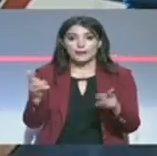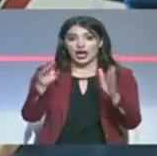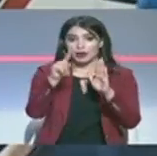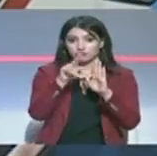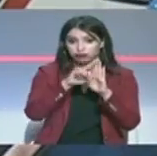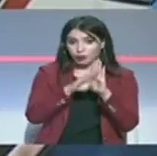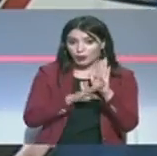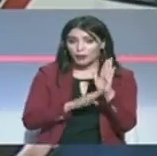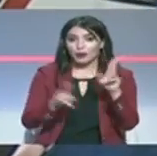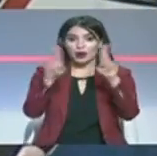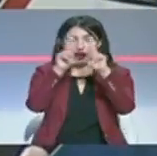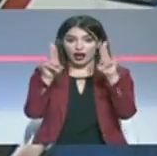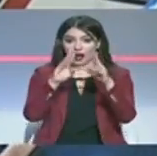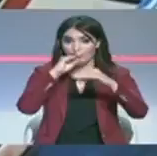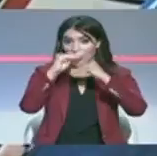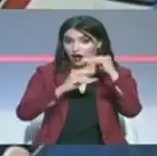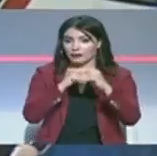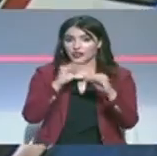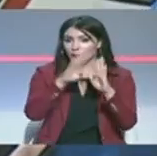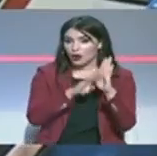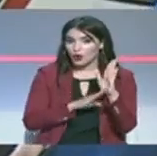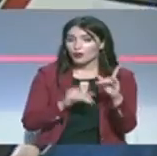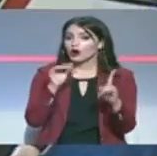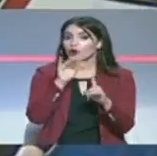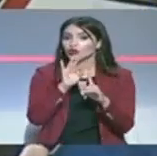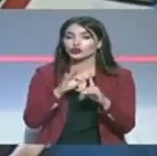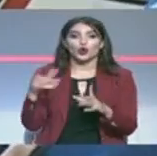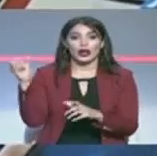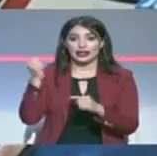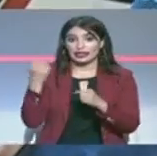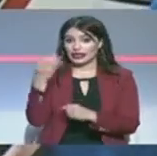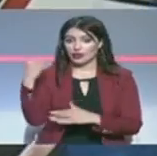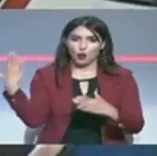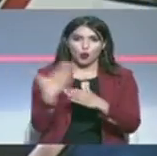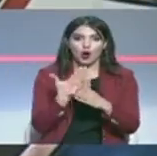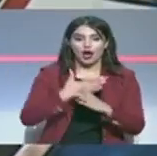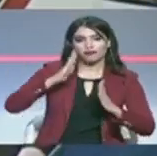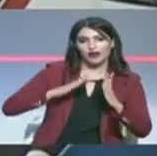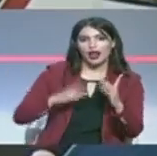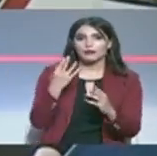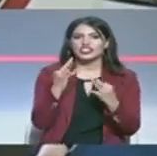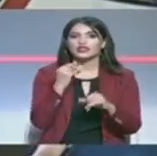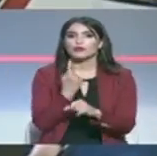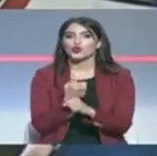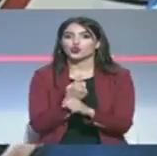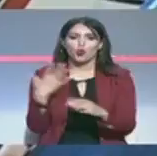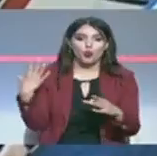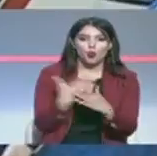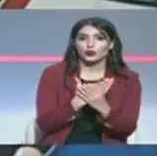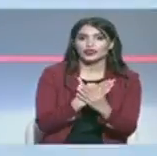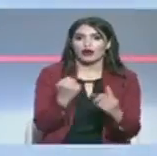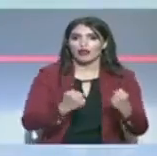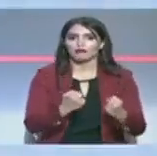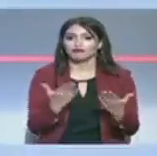في العديد من البلدان العالم هو معناها الوصول وسائل الإسعاف في أقل من 10 دقائق. نحن نأمل نحققوه